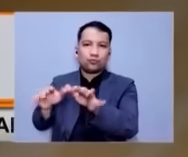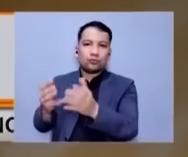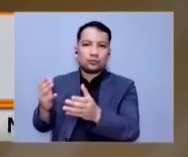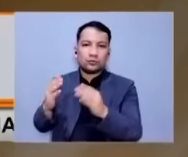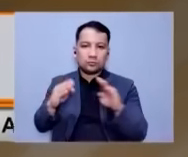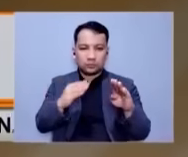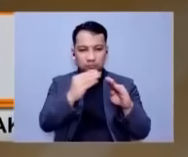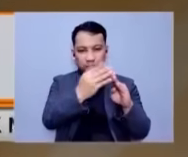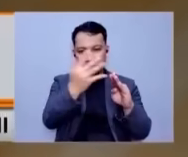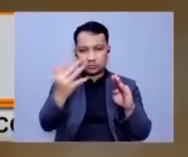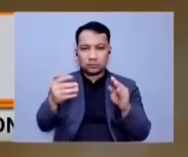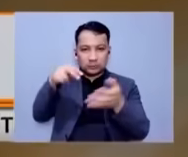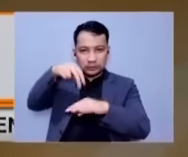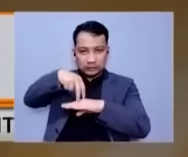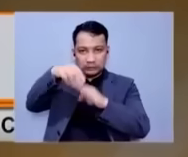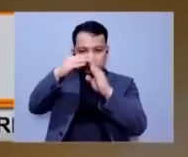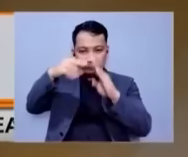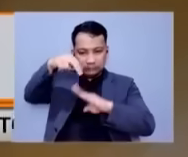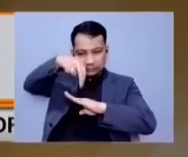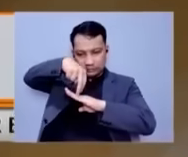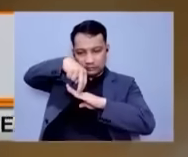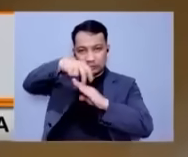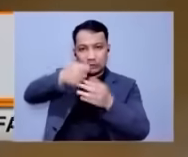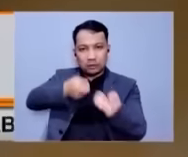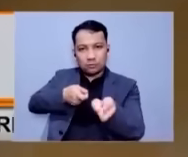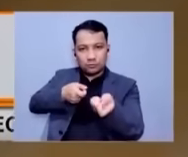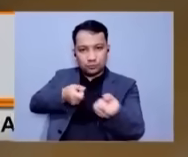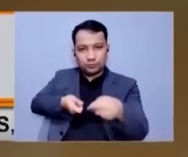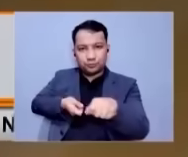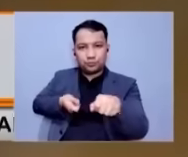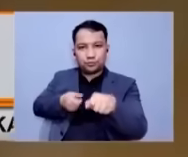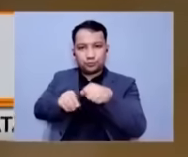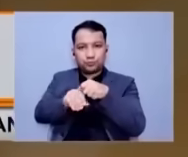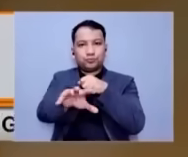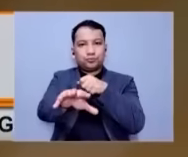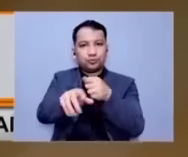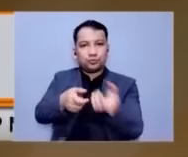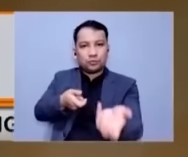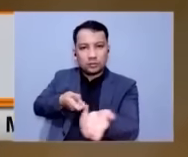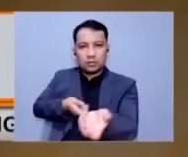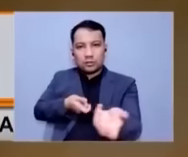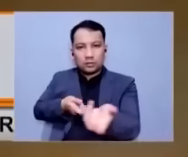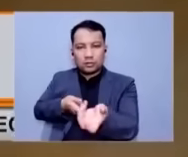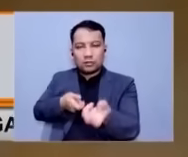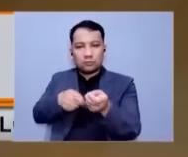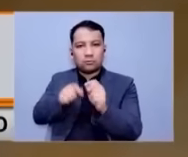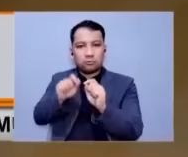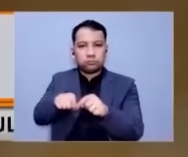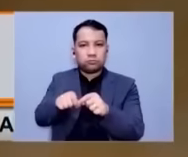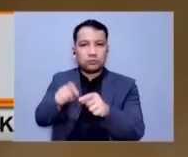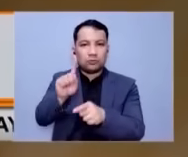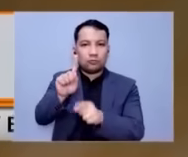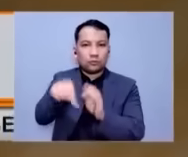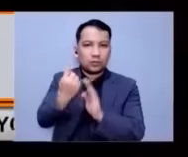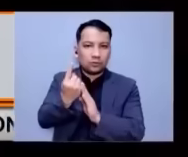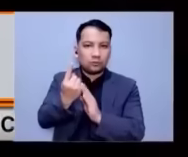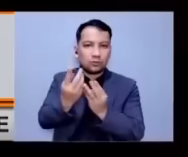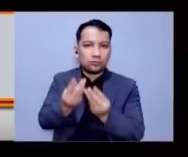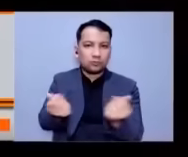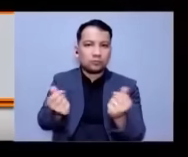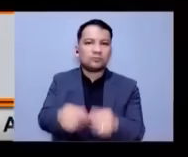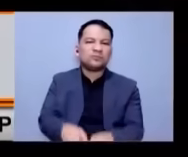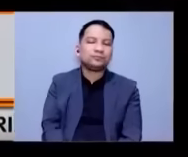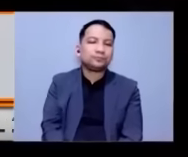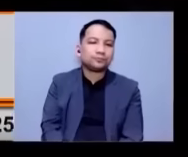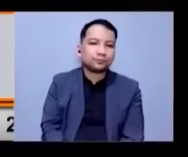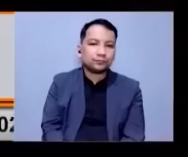mga bumbero para mapabilis ang pag-aapula. Tumagal ng higit isang oras ang sunog bago tuloy ang naapula.